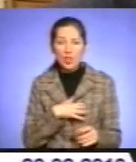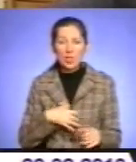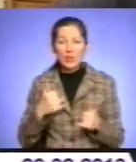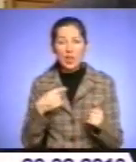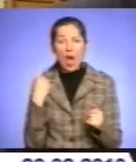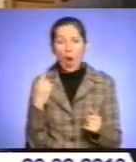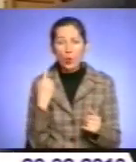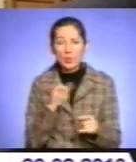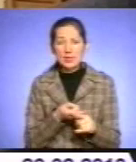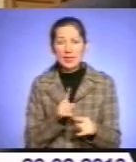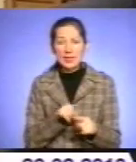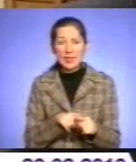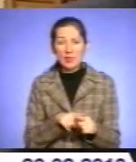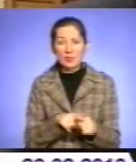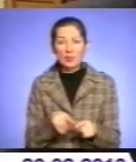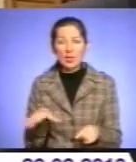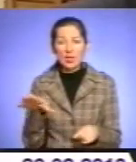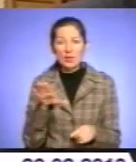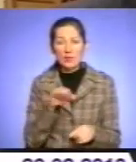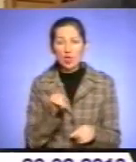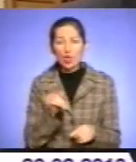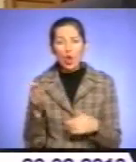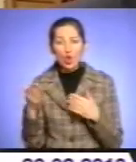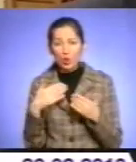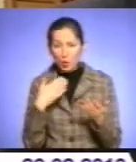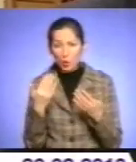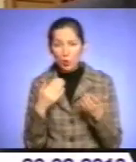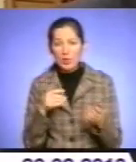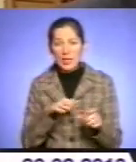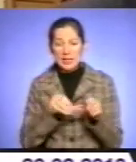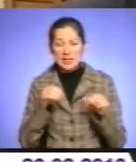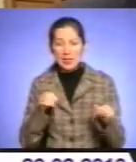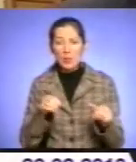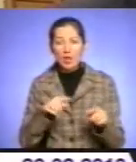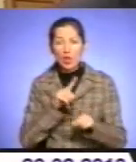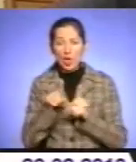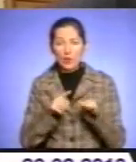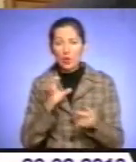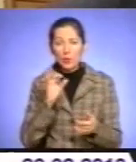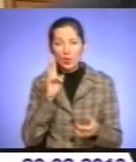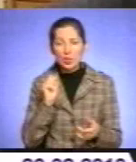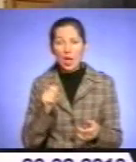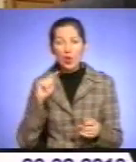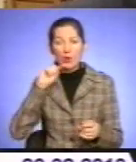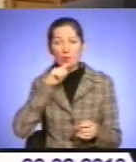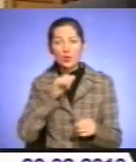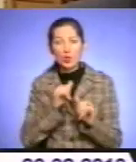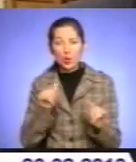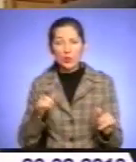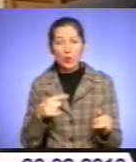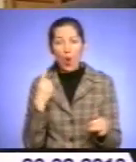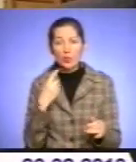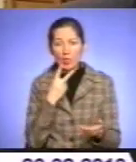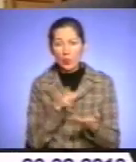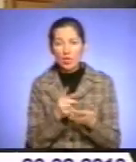Це всі, що стосується земельної реформи, соціально-економічного розвитку області. І ви бачите,